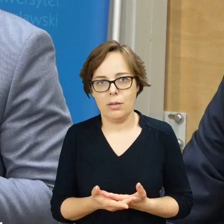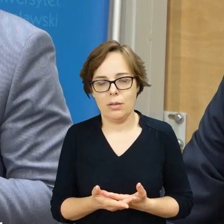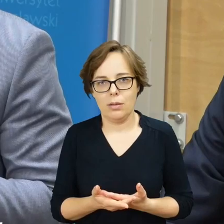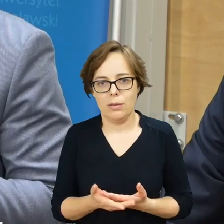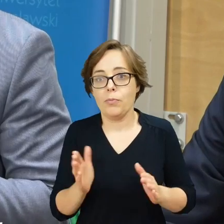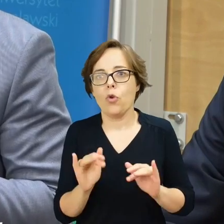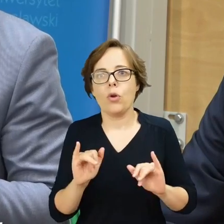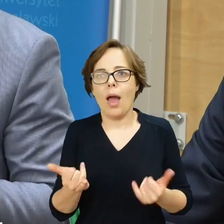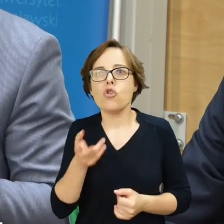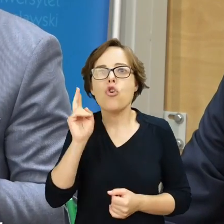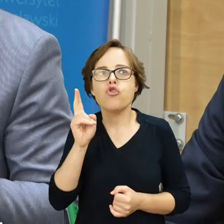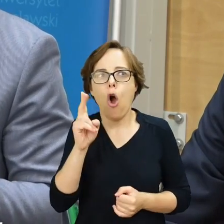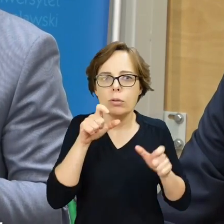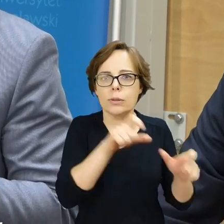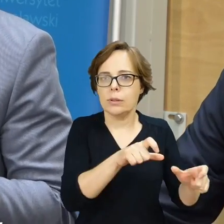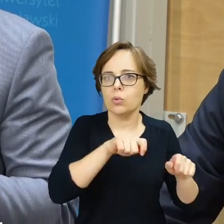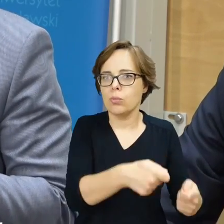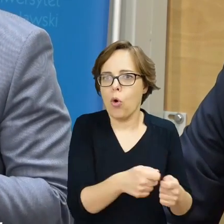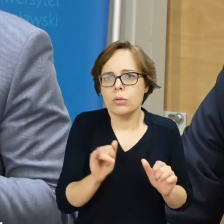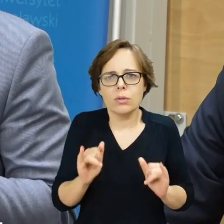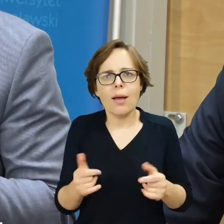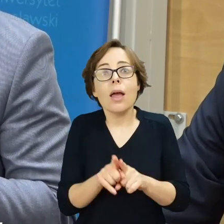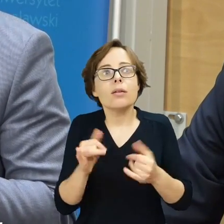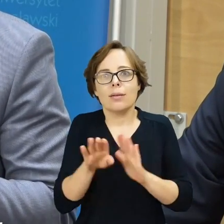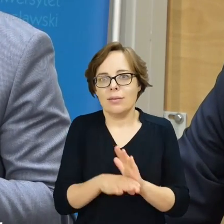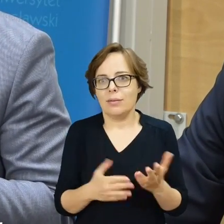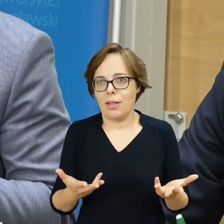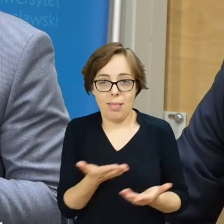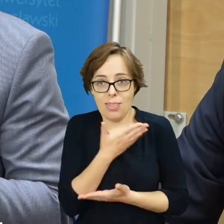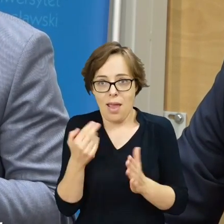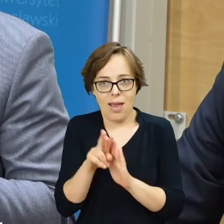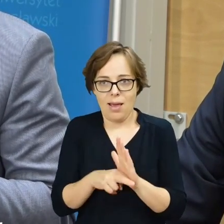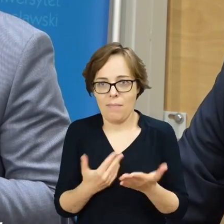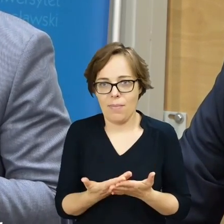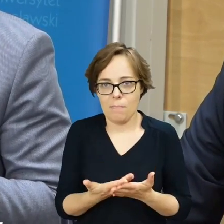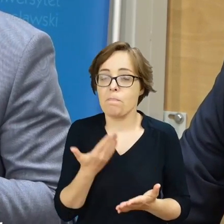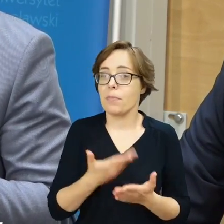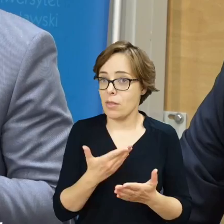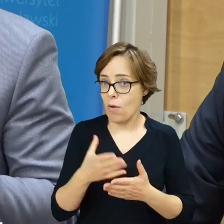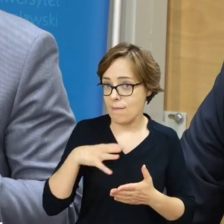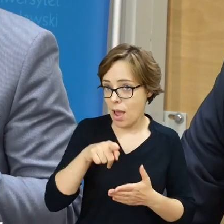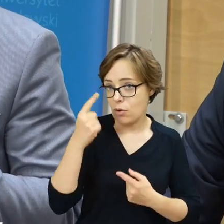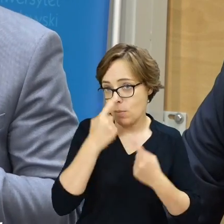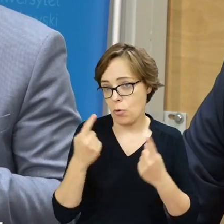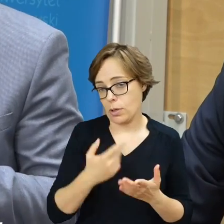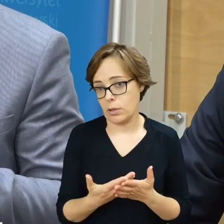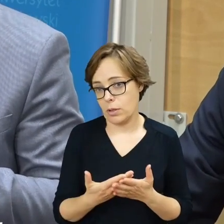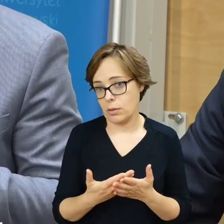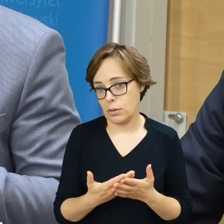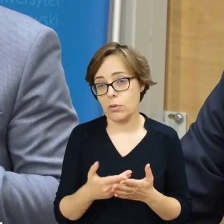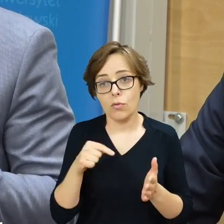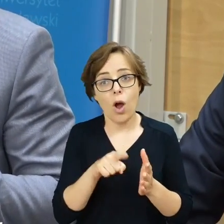egzekwować i na jakich zasadach? I to też moim zdaniem jest argument wart przemyślenia no właśnie z uwagi na tą sprawę cywilną, gdzie